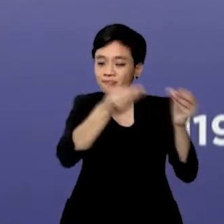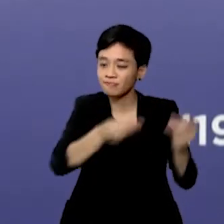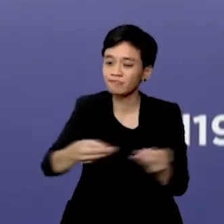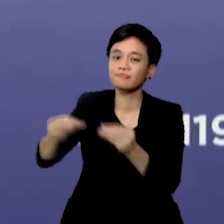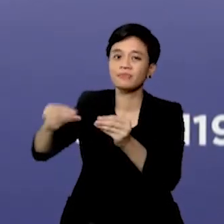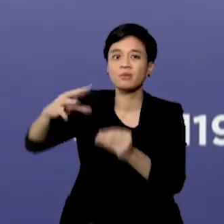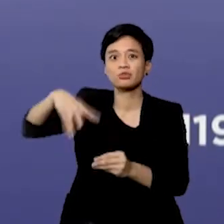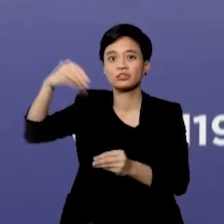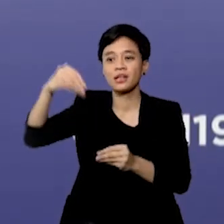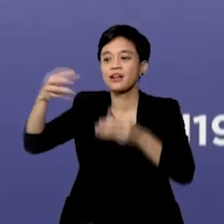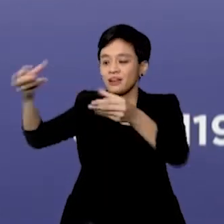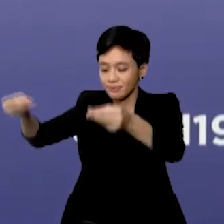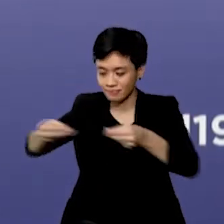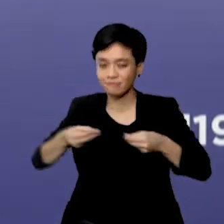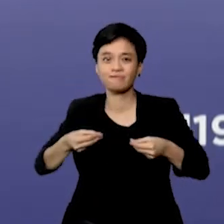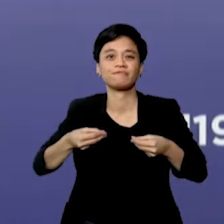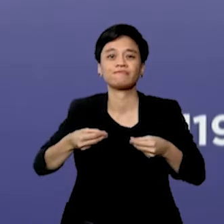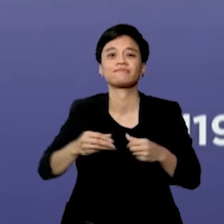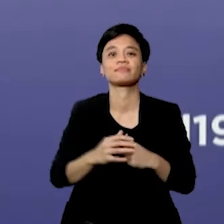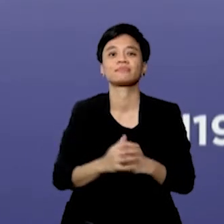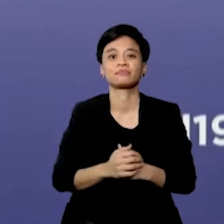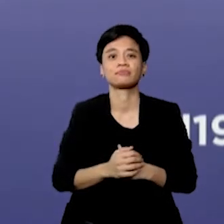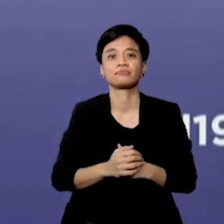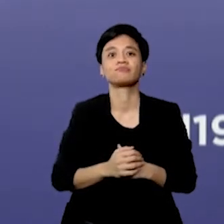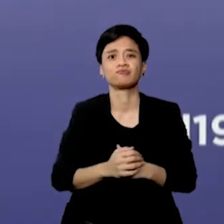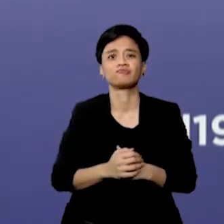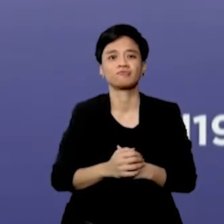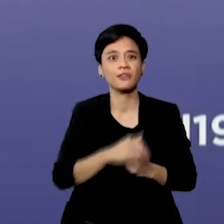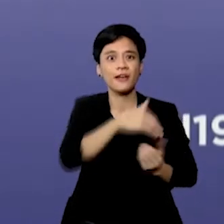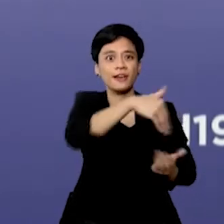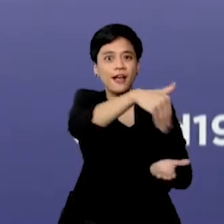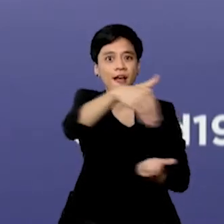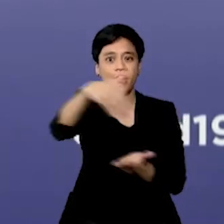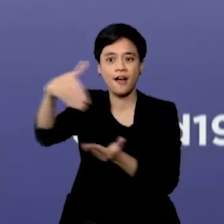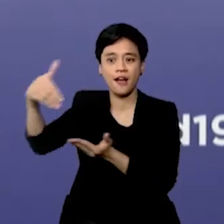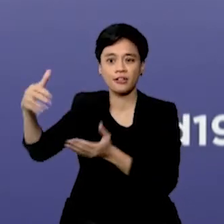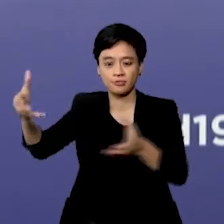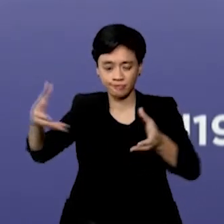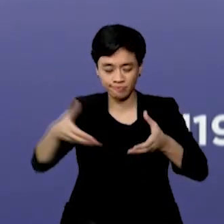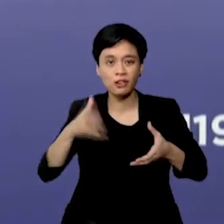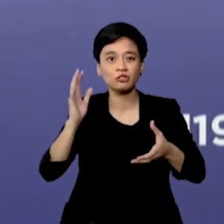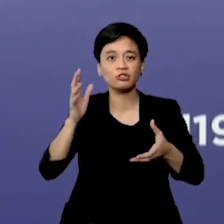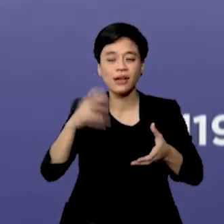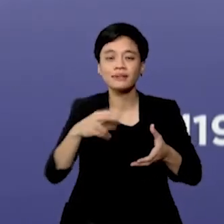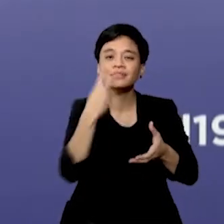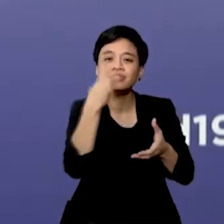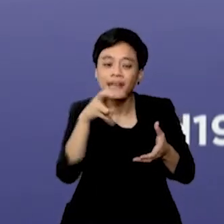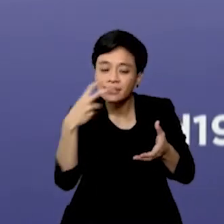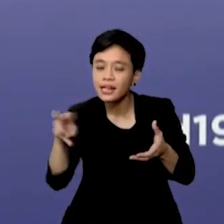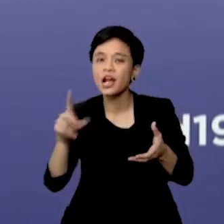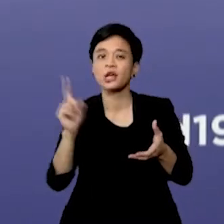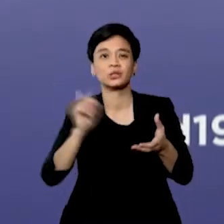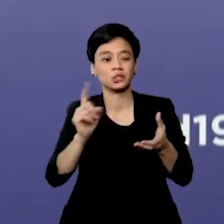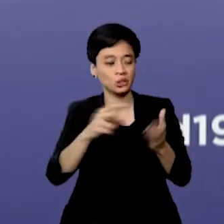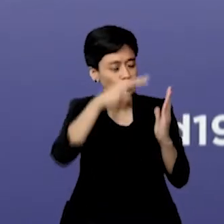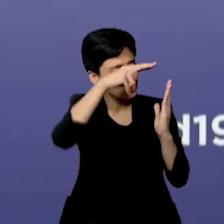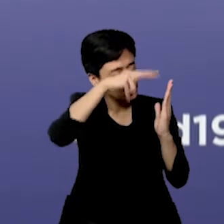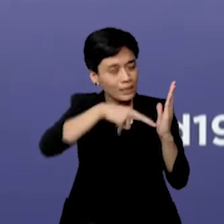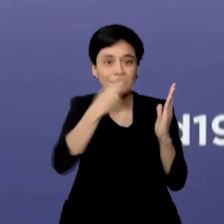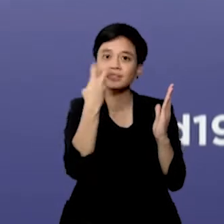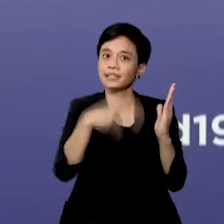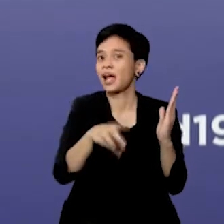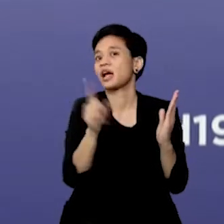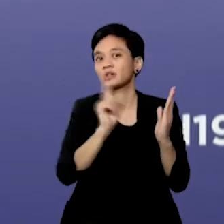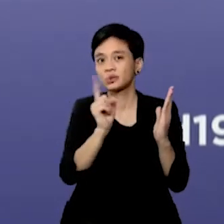pusat. Setelah data kami terima, kami tentunya akan melakukan cross-checking data, karena data yang